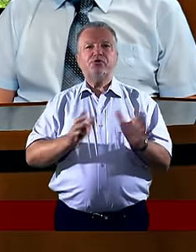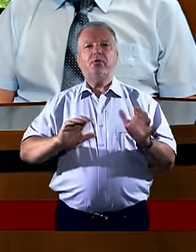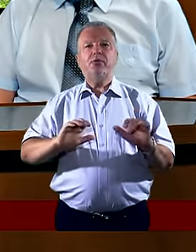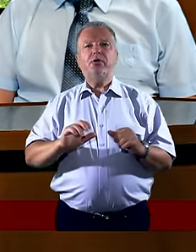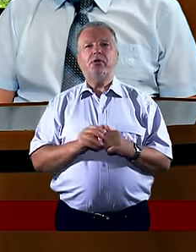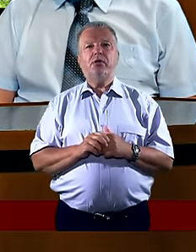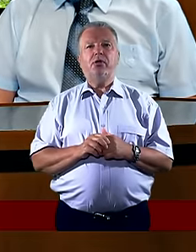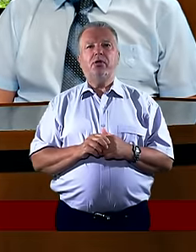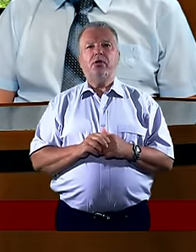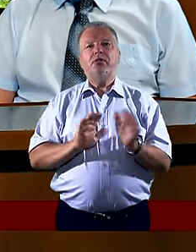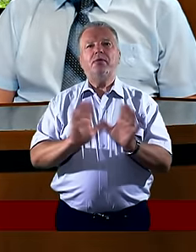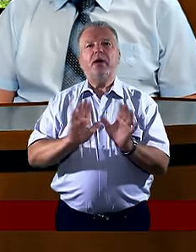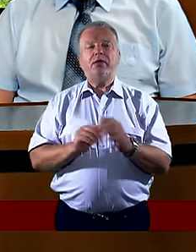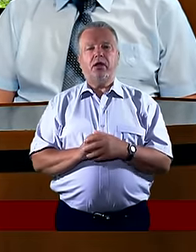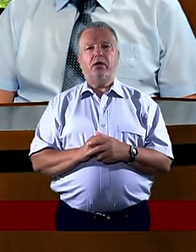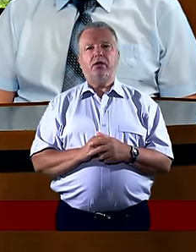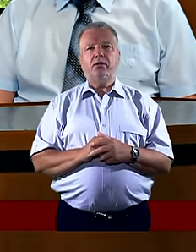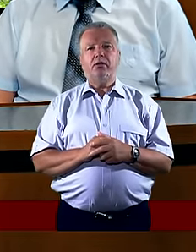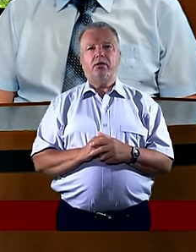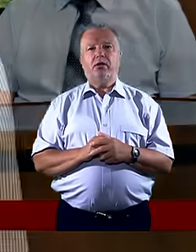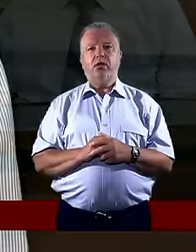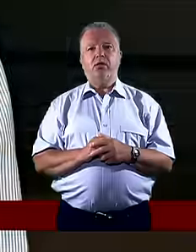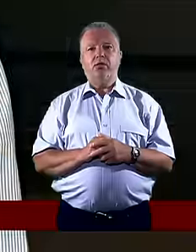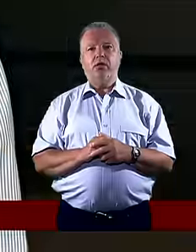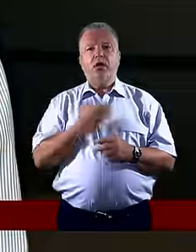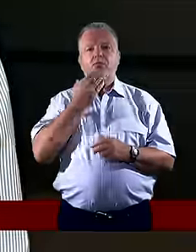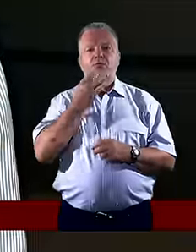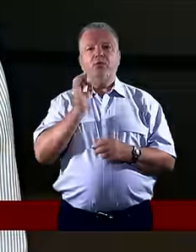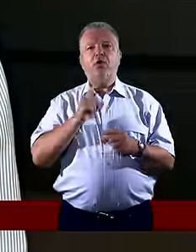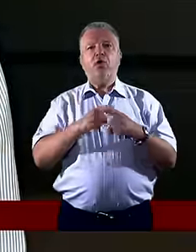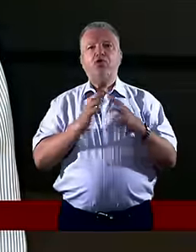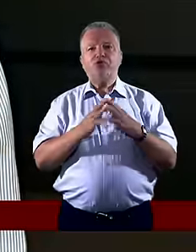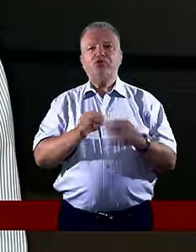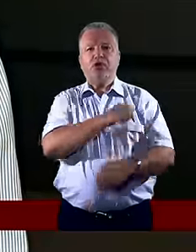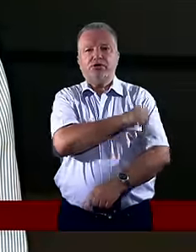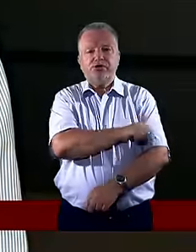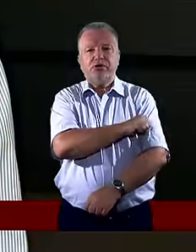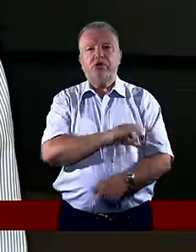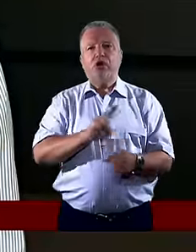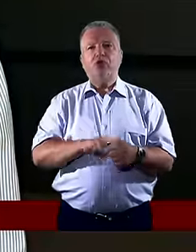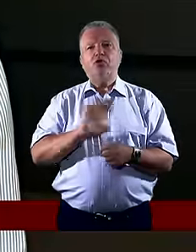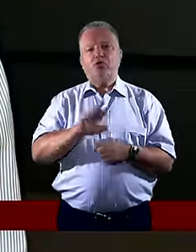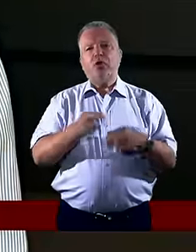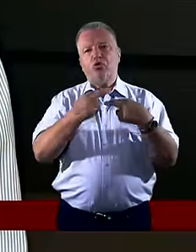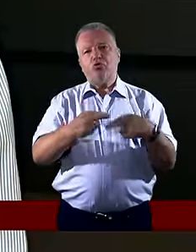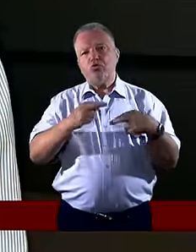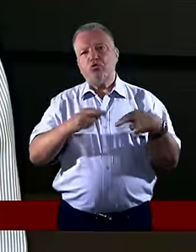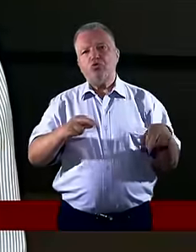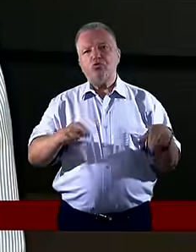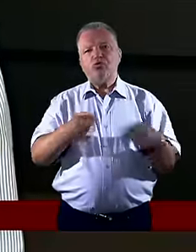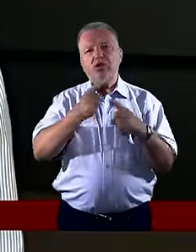sposoby, żeby je zaspokoić. Ale zobaczcie, mówimy o Kościele chrześcijańskim, który w swojej historii miał wiele różnych